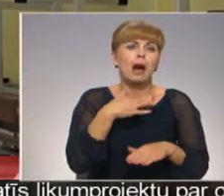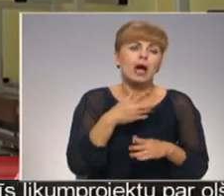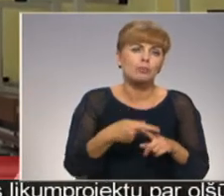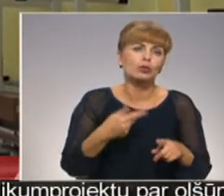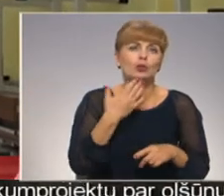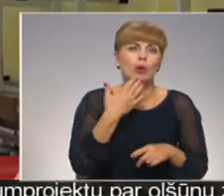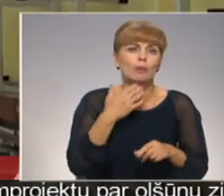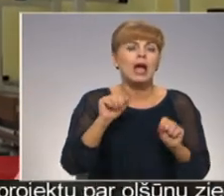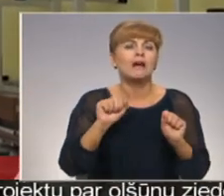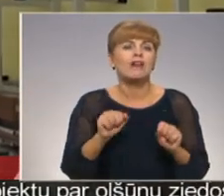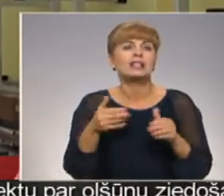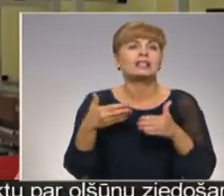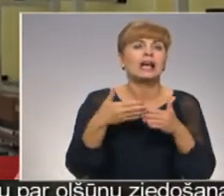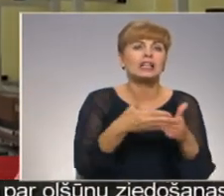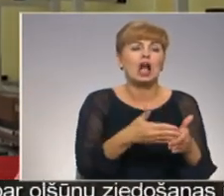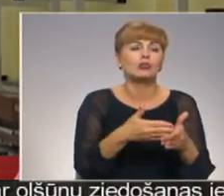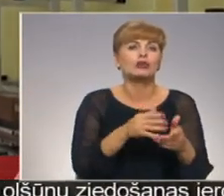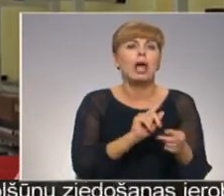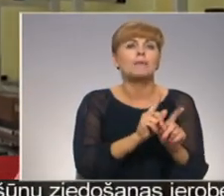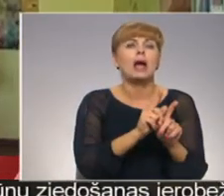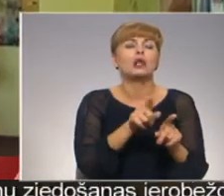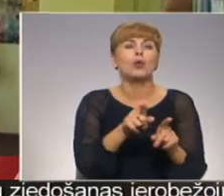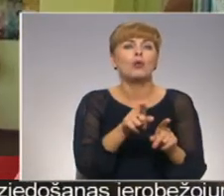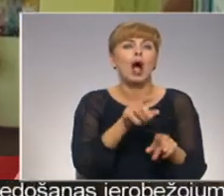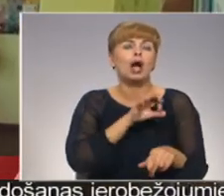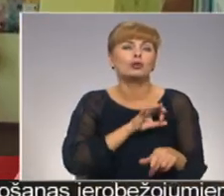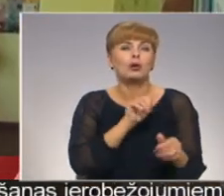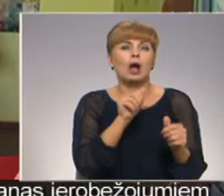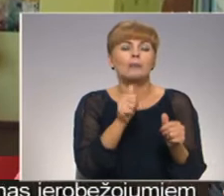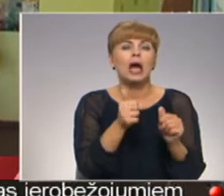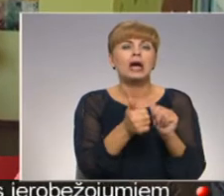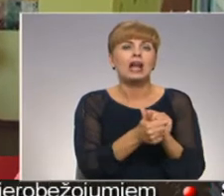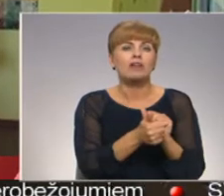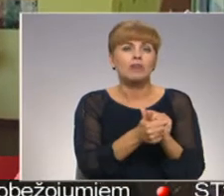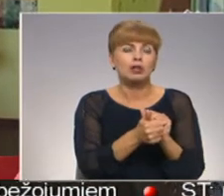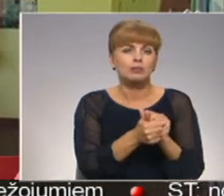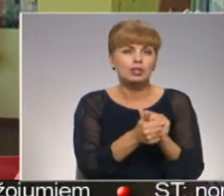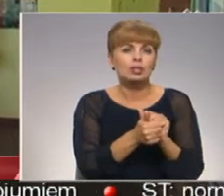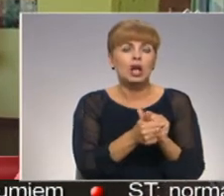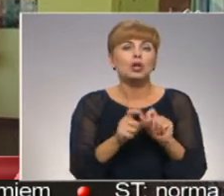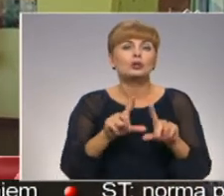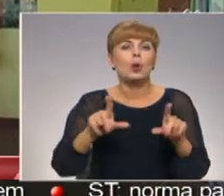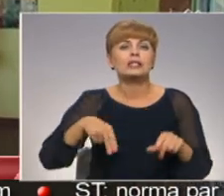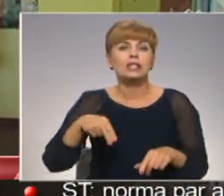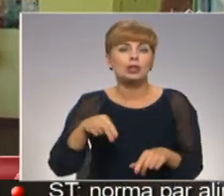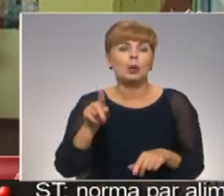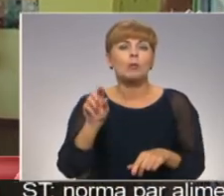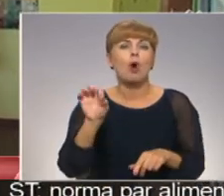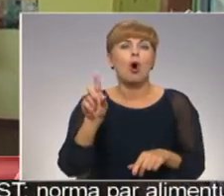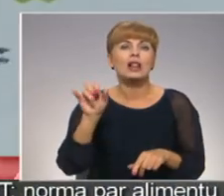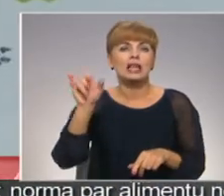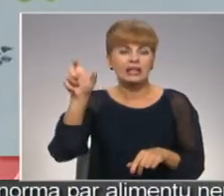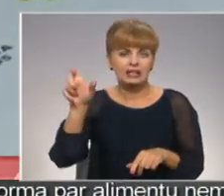varas gaiteņos iestrigušo pedagogu atalgojumu reformu teica skolas direktors Kaspars Politers. Pēc viņa aplēsēm